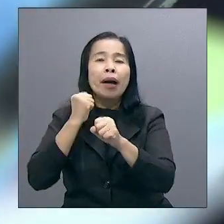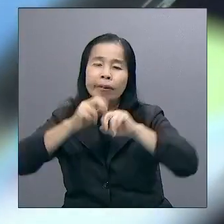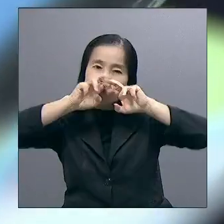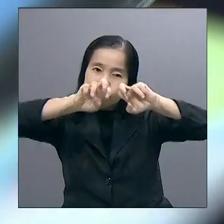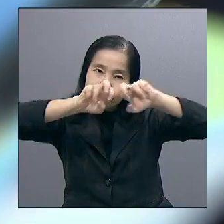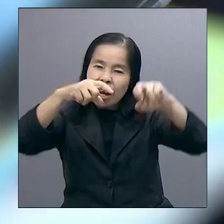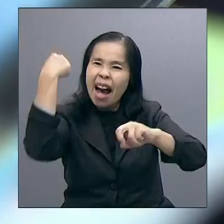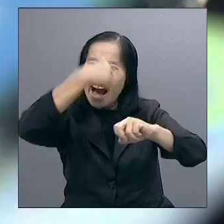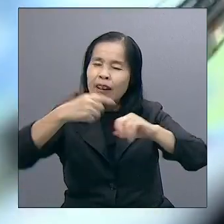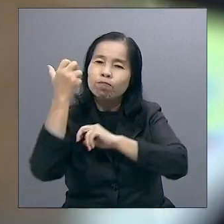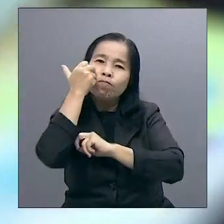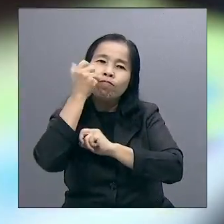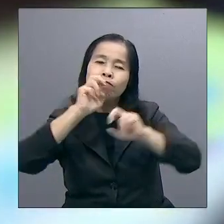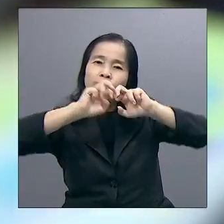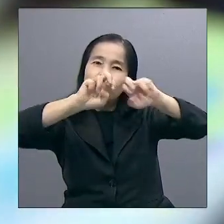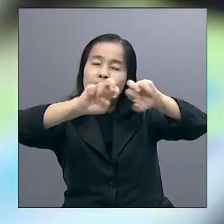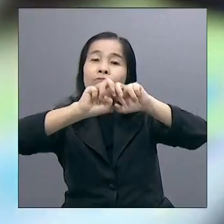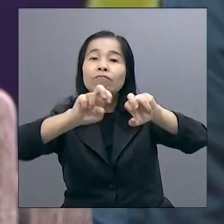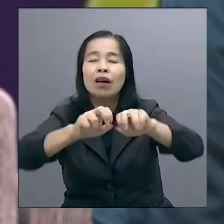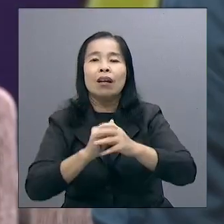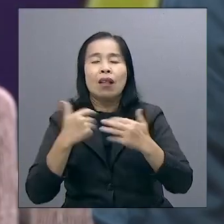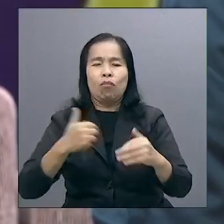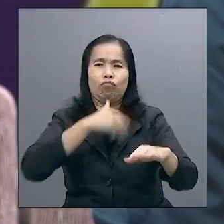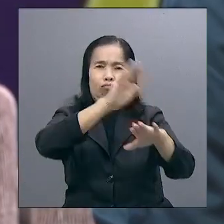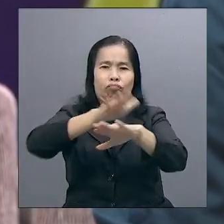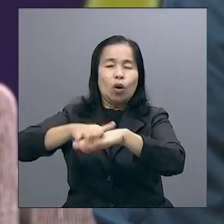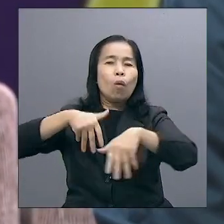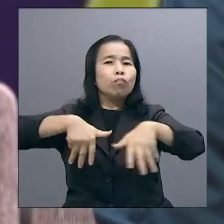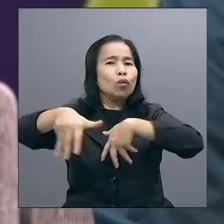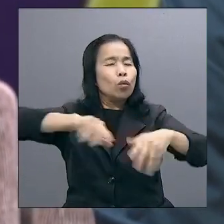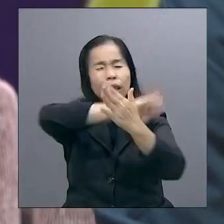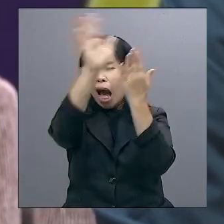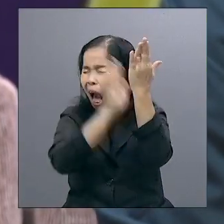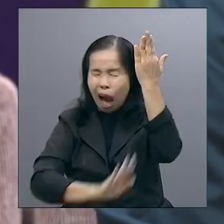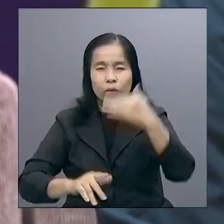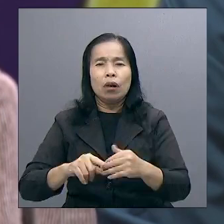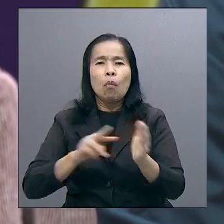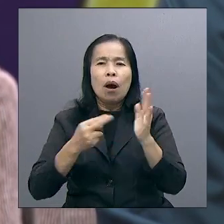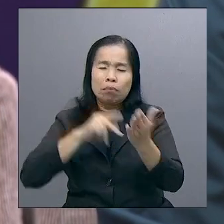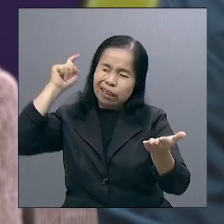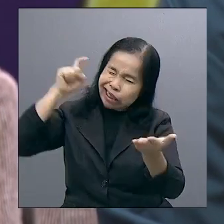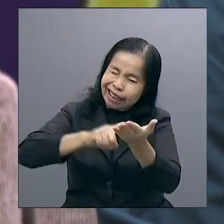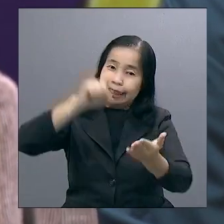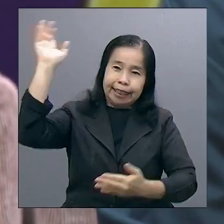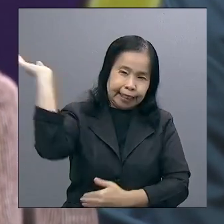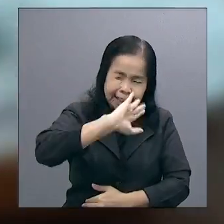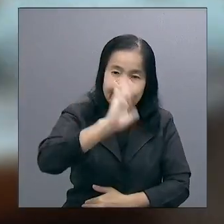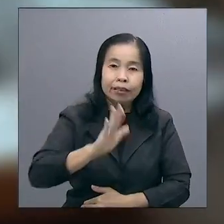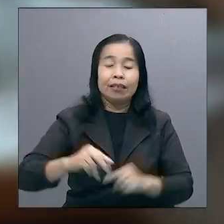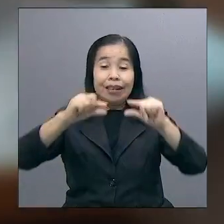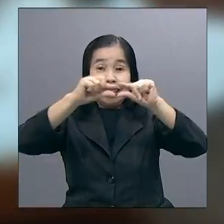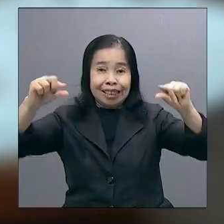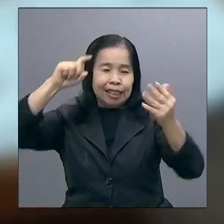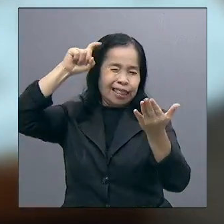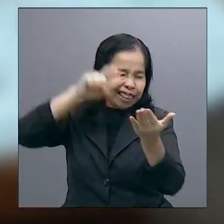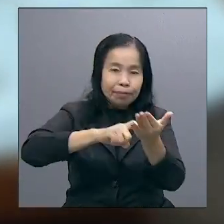สวนสอบสวนต่อไปพร้อมกับขอเตือนประชาชนทุกคนทั่วประเทศอยากกดลิงค์หรอวาดานโดเข้าความห